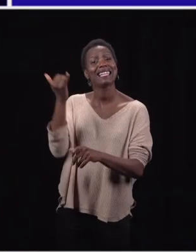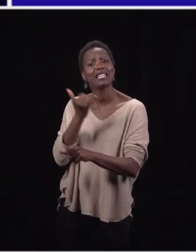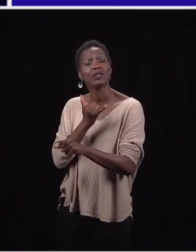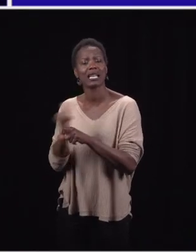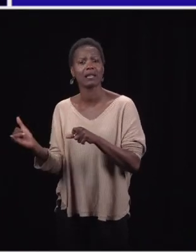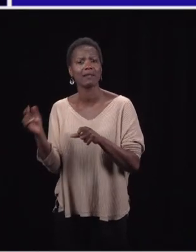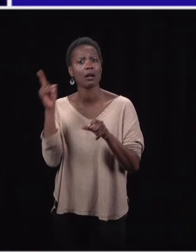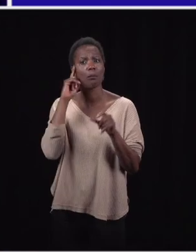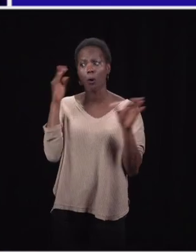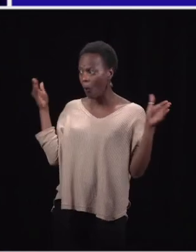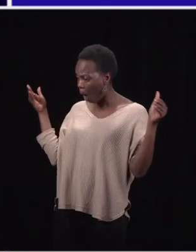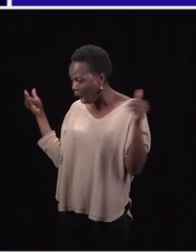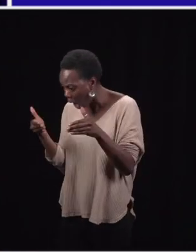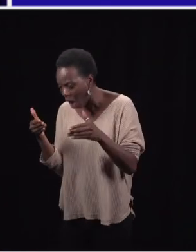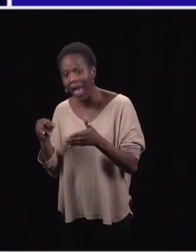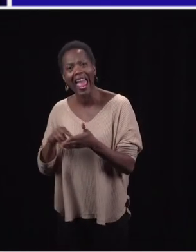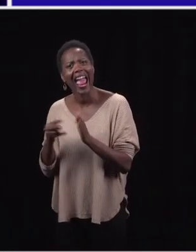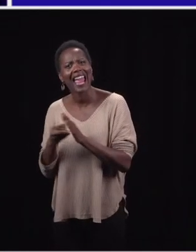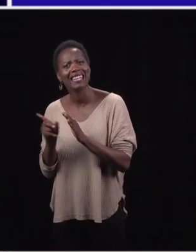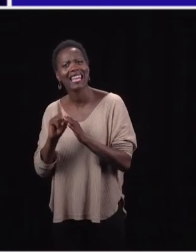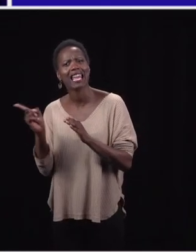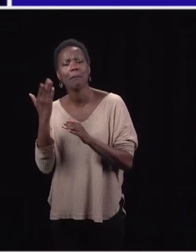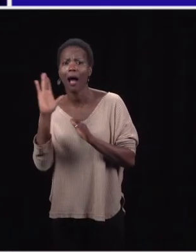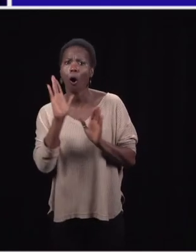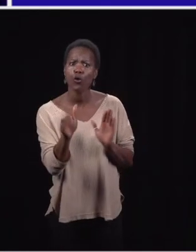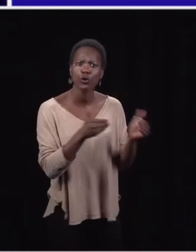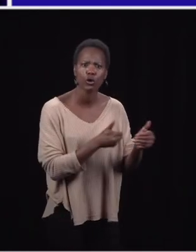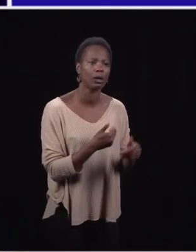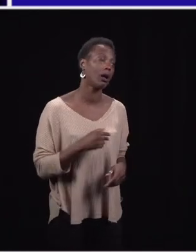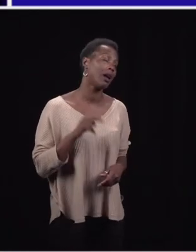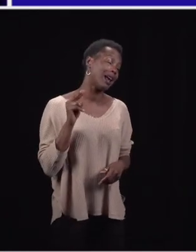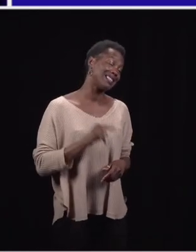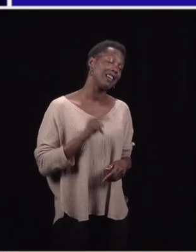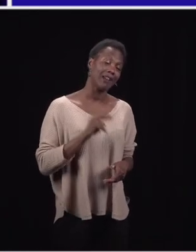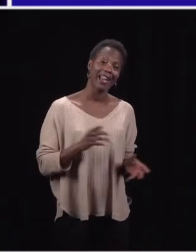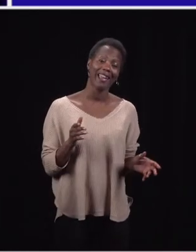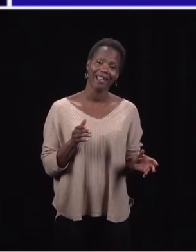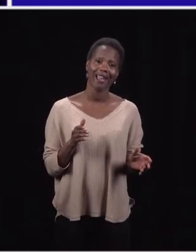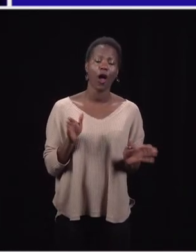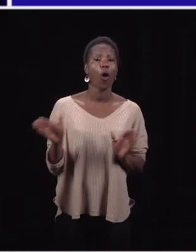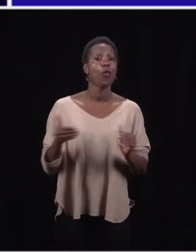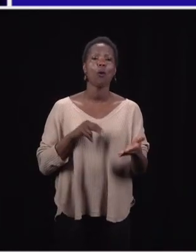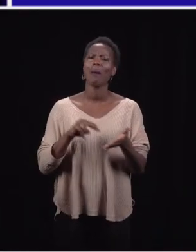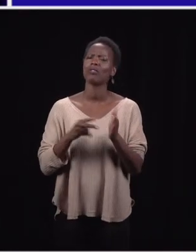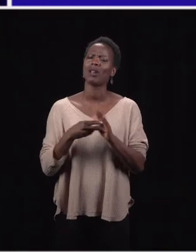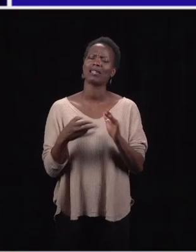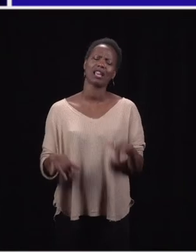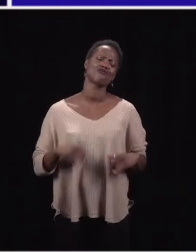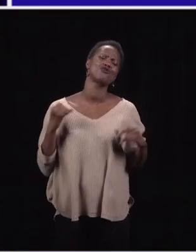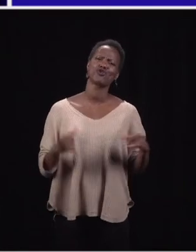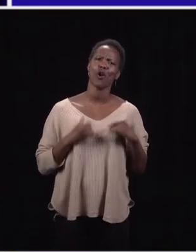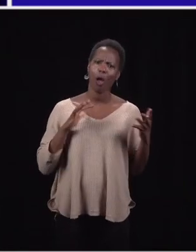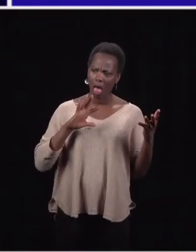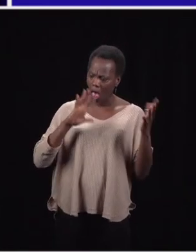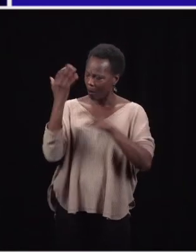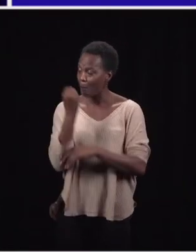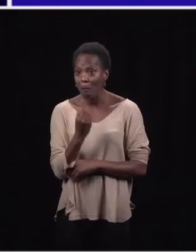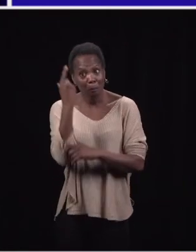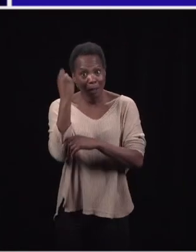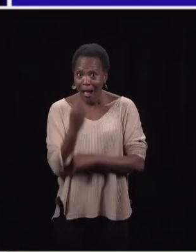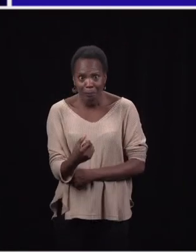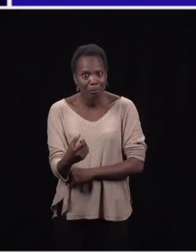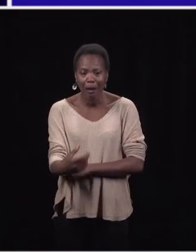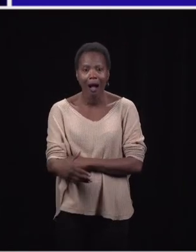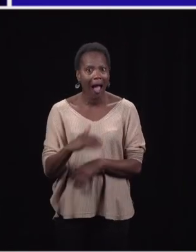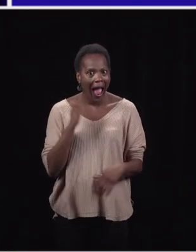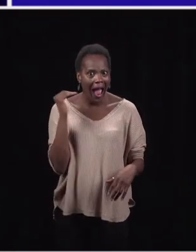autre c'est un domaine qui est assez jeune qui évolue beaucoup toutes les deux semaines quasiment